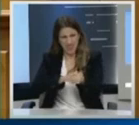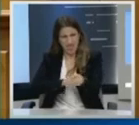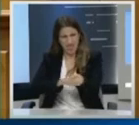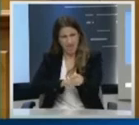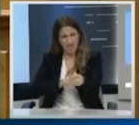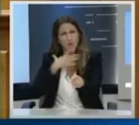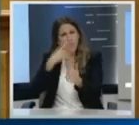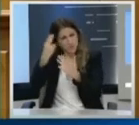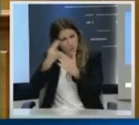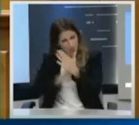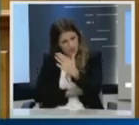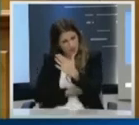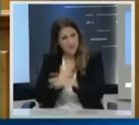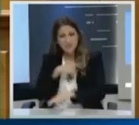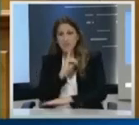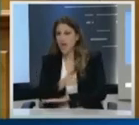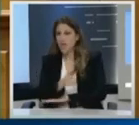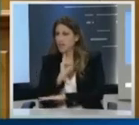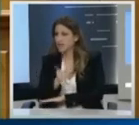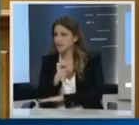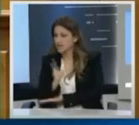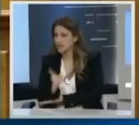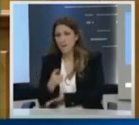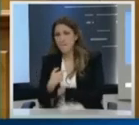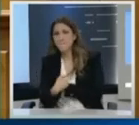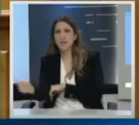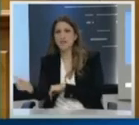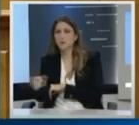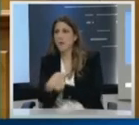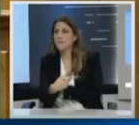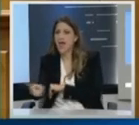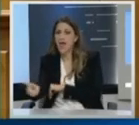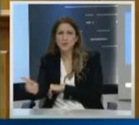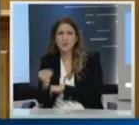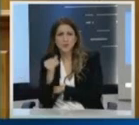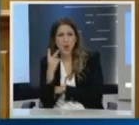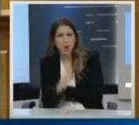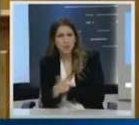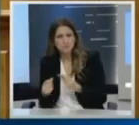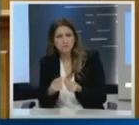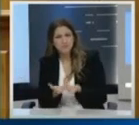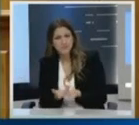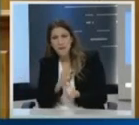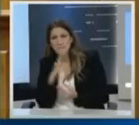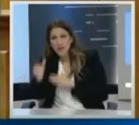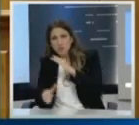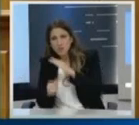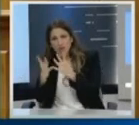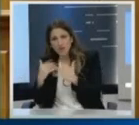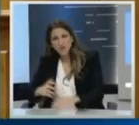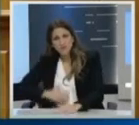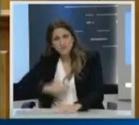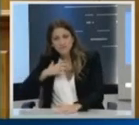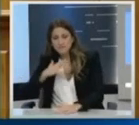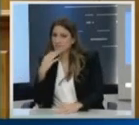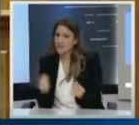το έχετε ξανακάνει, να διατάζετε εκλεγμένο βουλευτή να περάσει έξω και να απευθύνεστε με αυτόν τον ιταμό τρόπο στον πρόεδρο της Βουλής και να